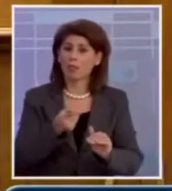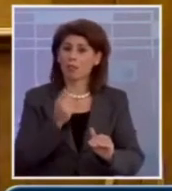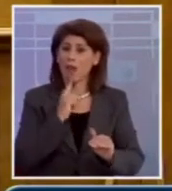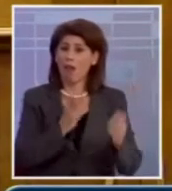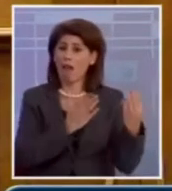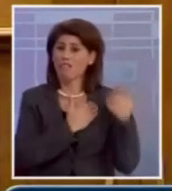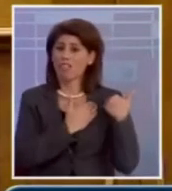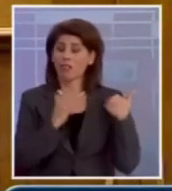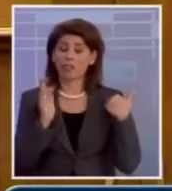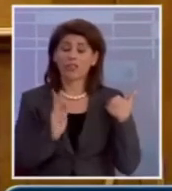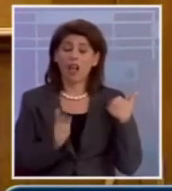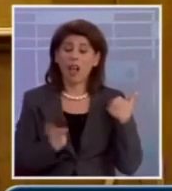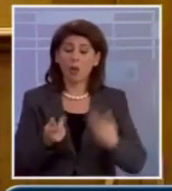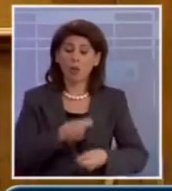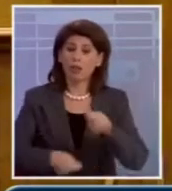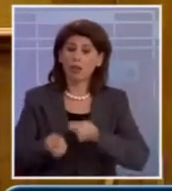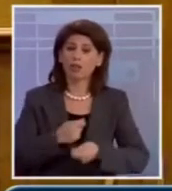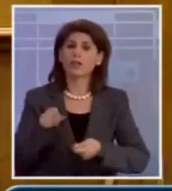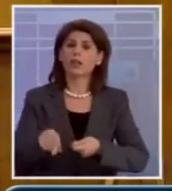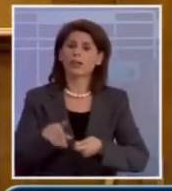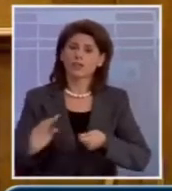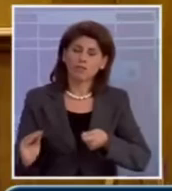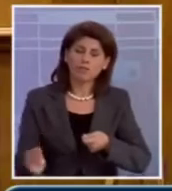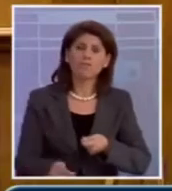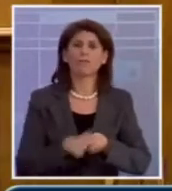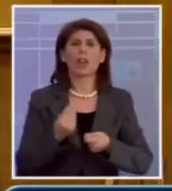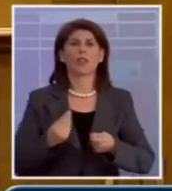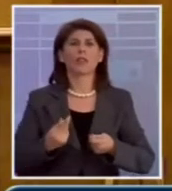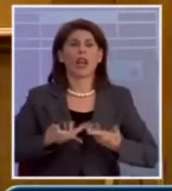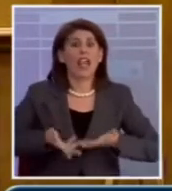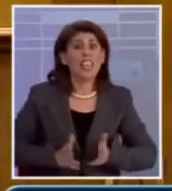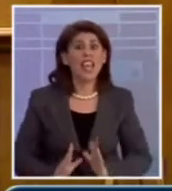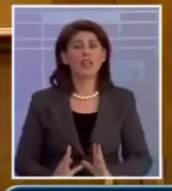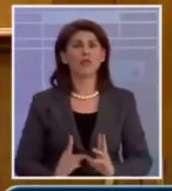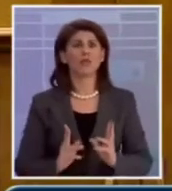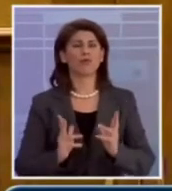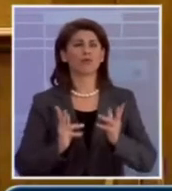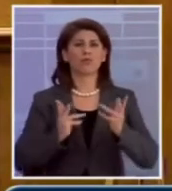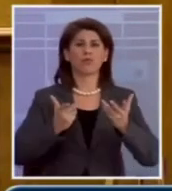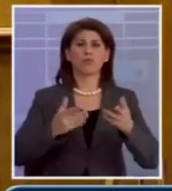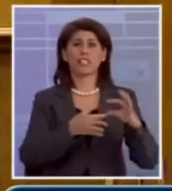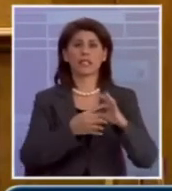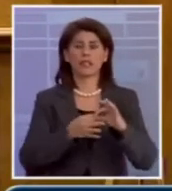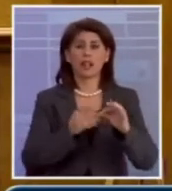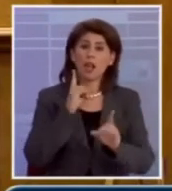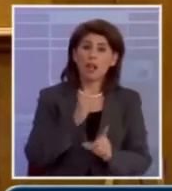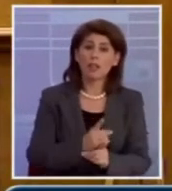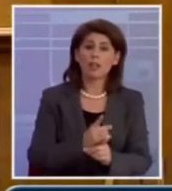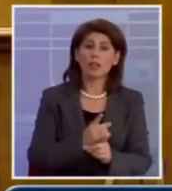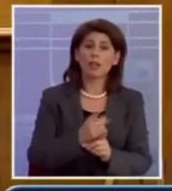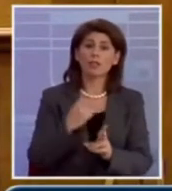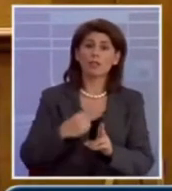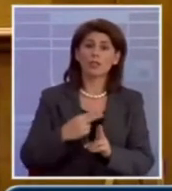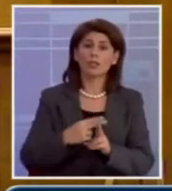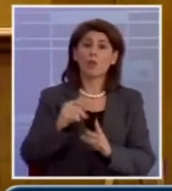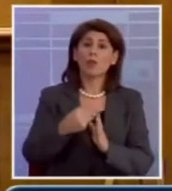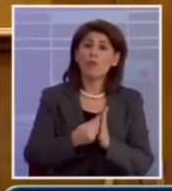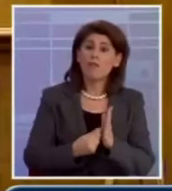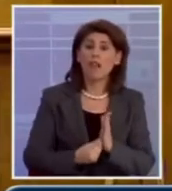φαινόμενα κακοδιαχείρισης, αλλά και θα αναγεννήσουμε τους συνεταιρισμούς δίνοντας ιδιαίτερη έμφαση στους